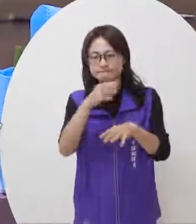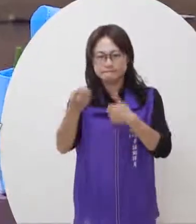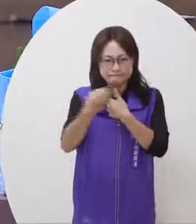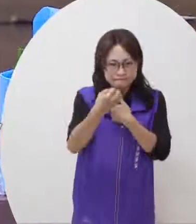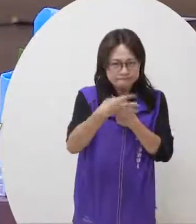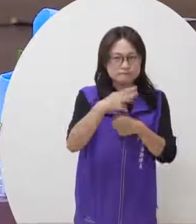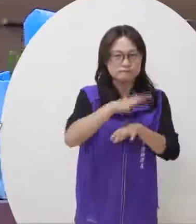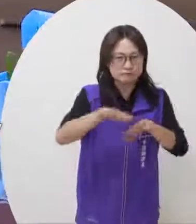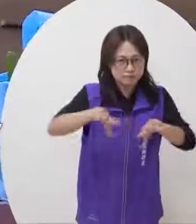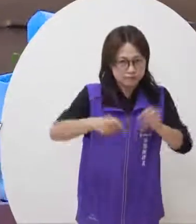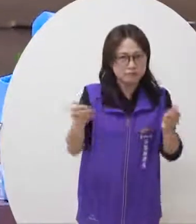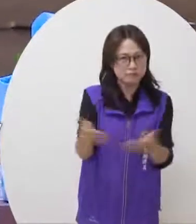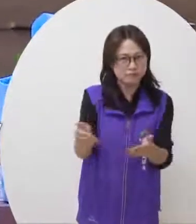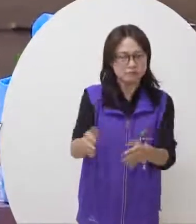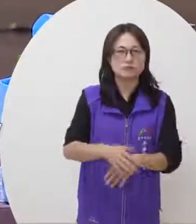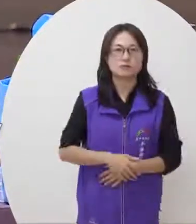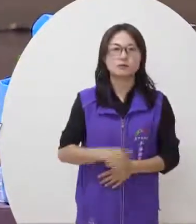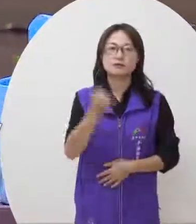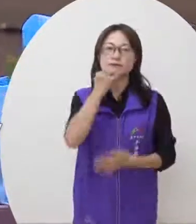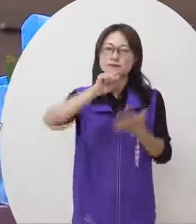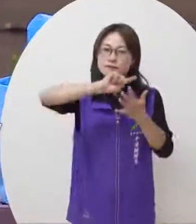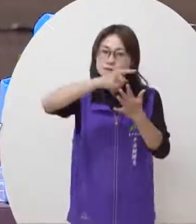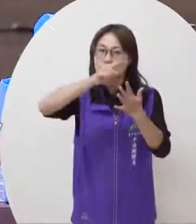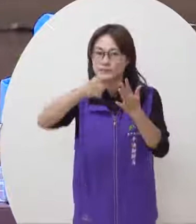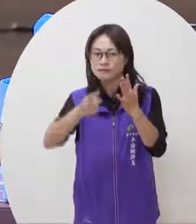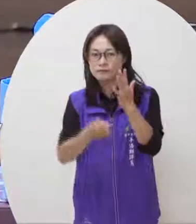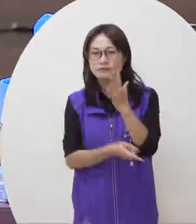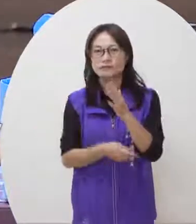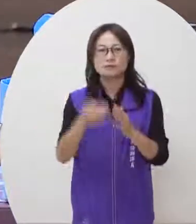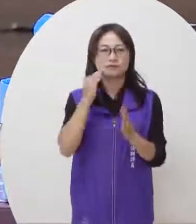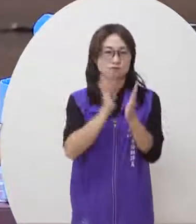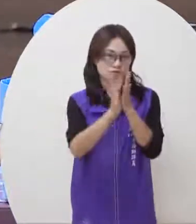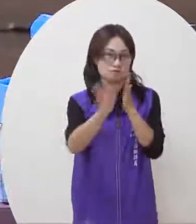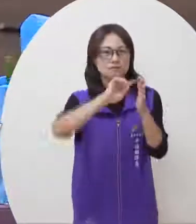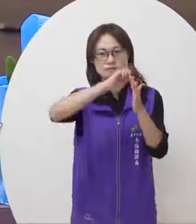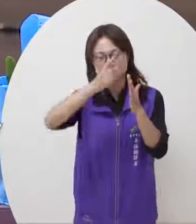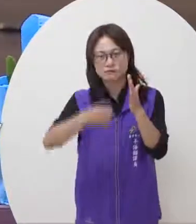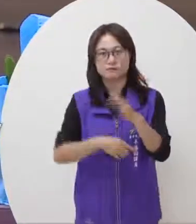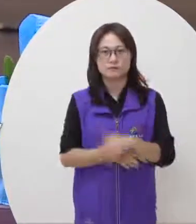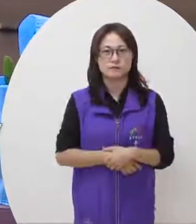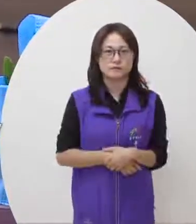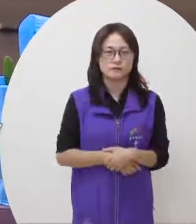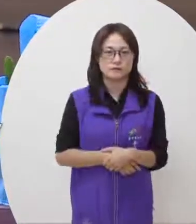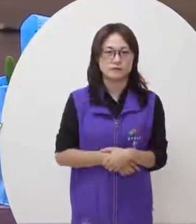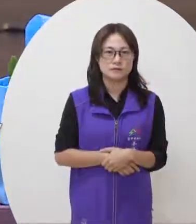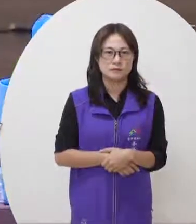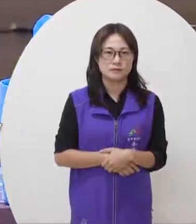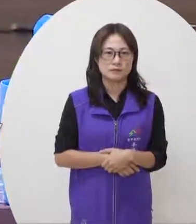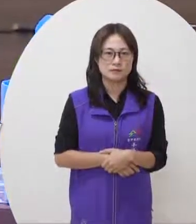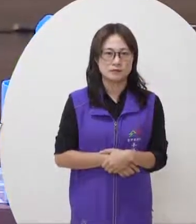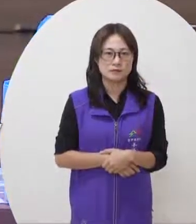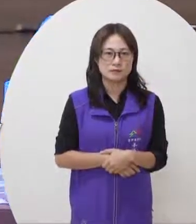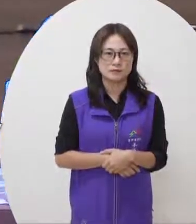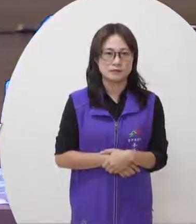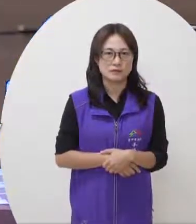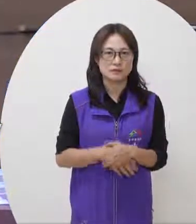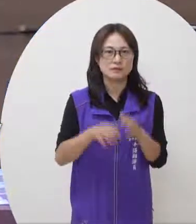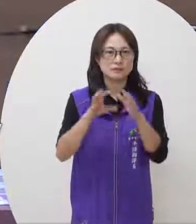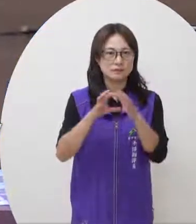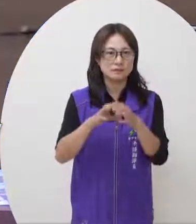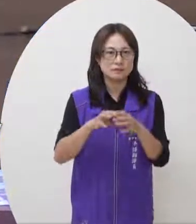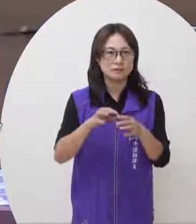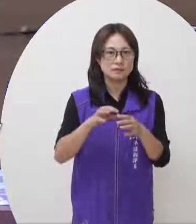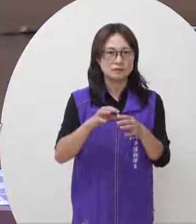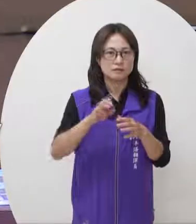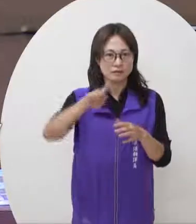施做，因为总是会排顺序嘛哈。五位靠不争议耶，而且公他一定得到同意，那我们可以透过区公所来做一个反应。